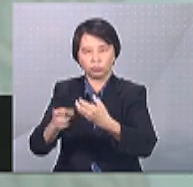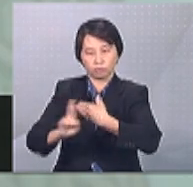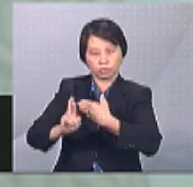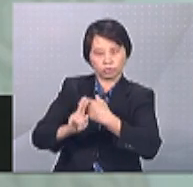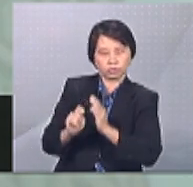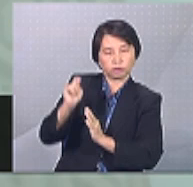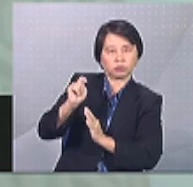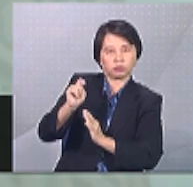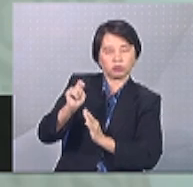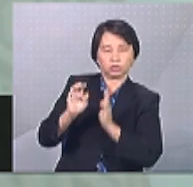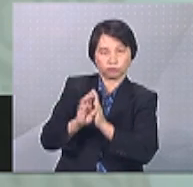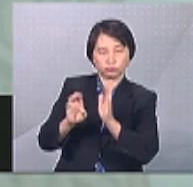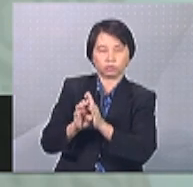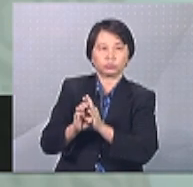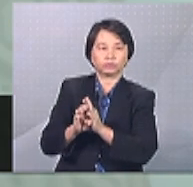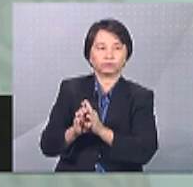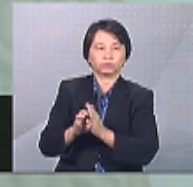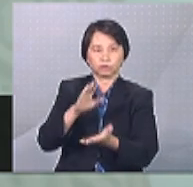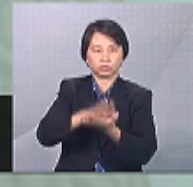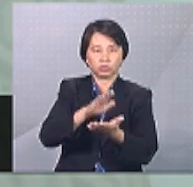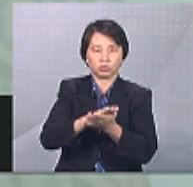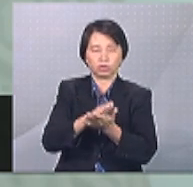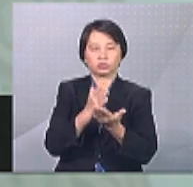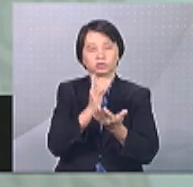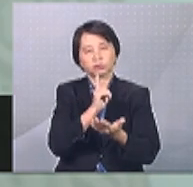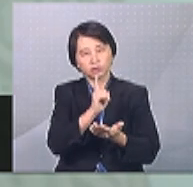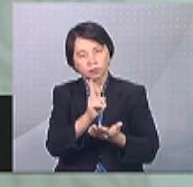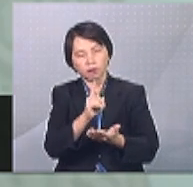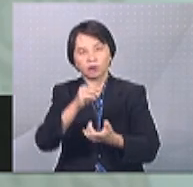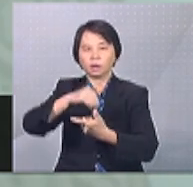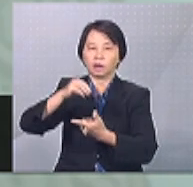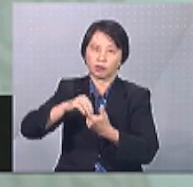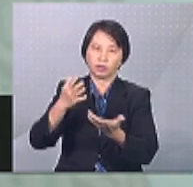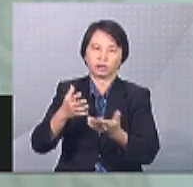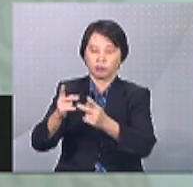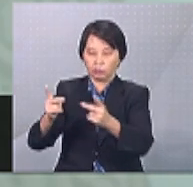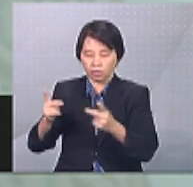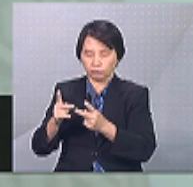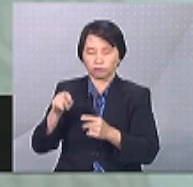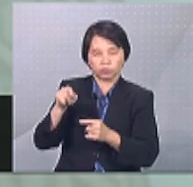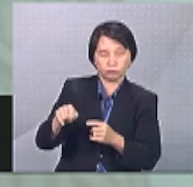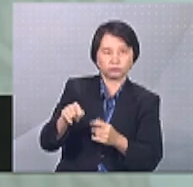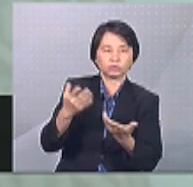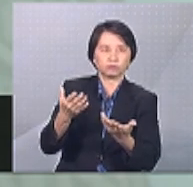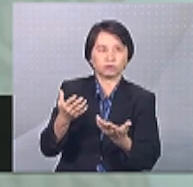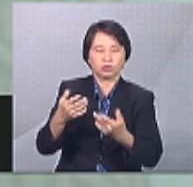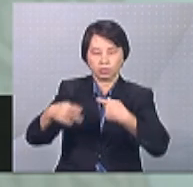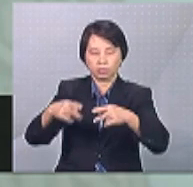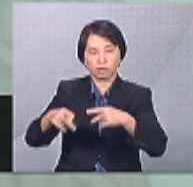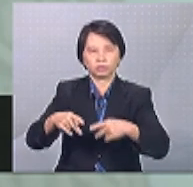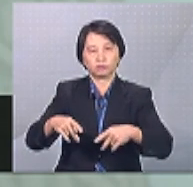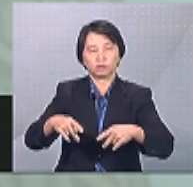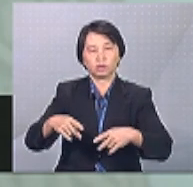tinggi. Contohnya kalau sekolah pelajar-pelajar tahfiz ataupun kawasan tersebut yang tu di Pasar Borong ke